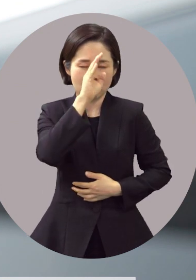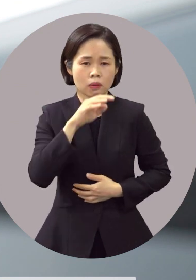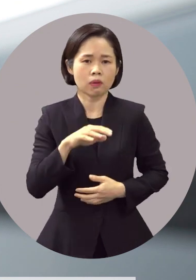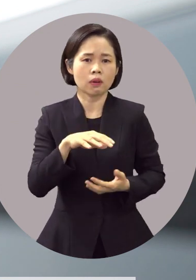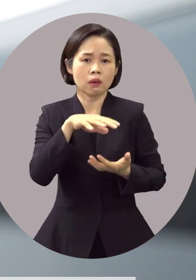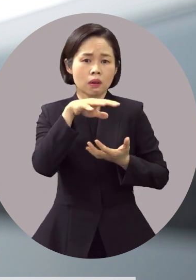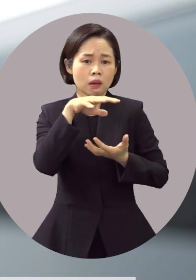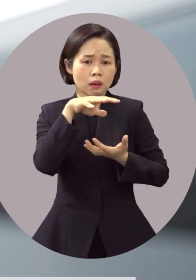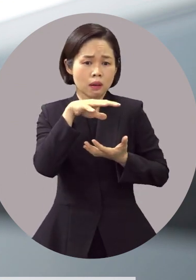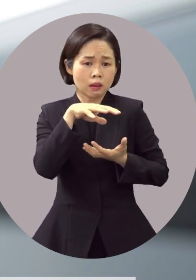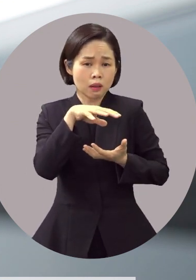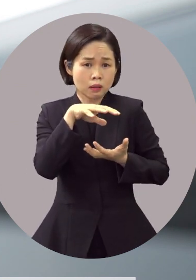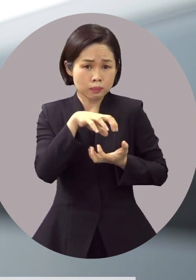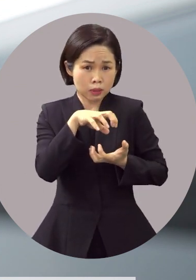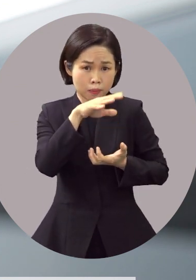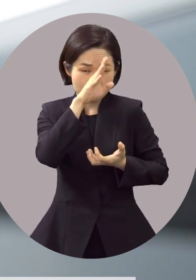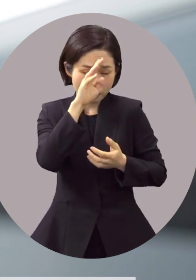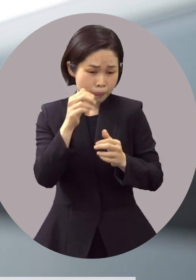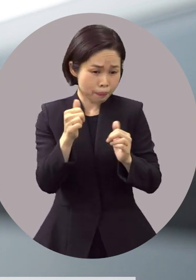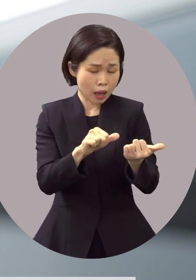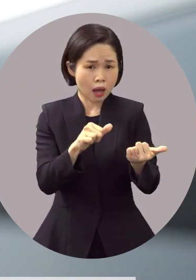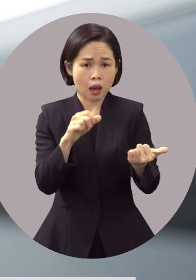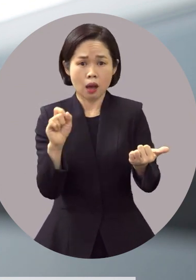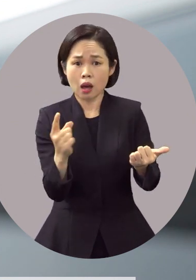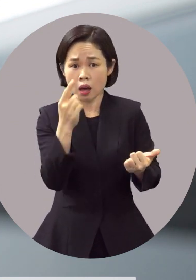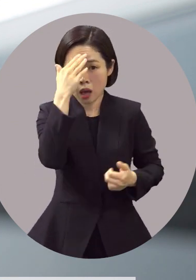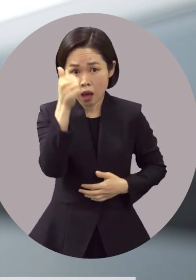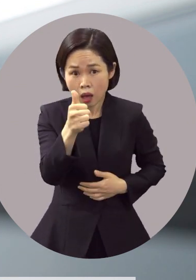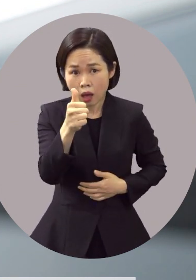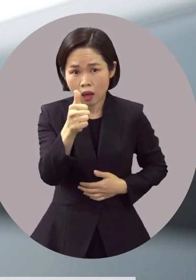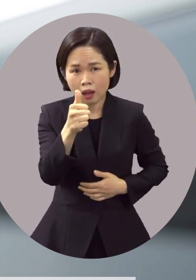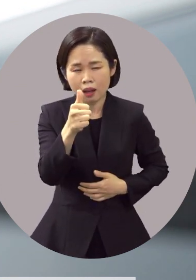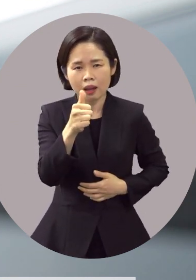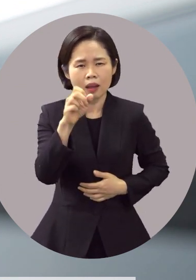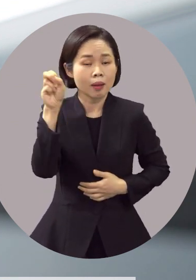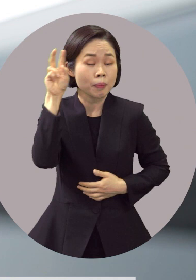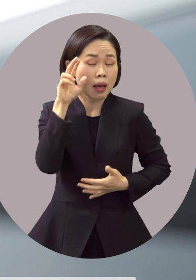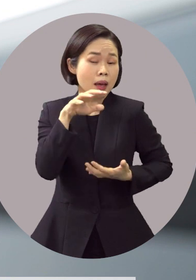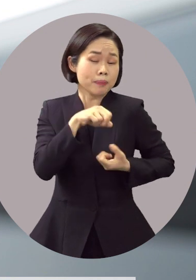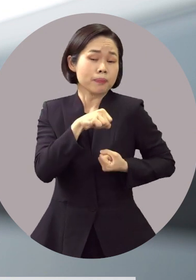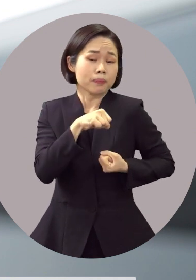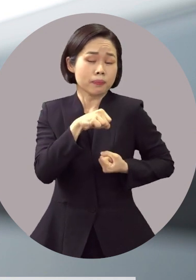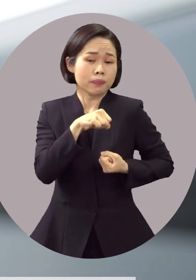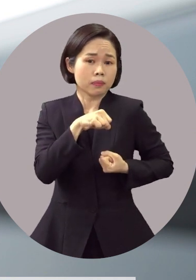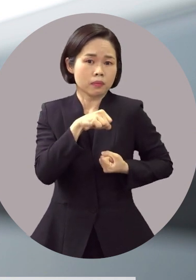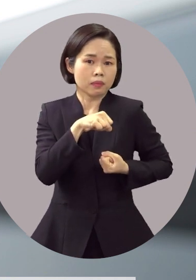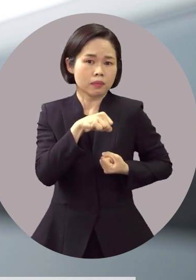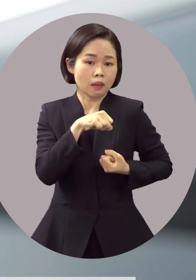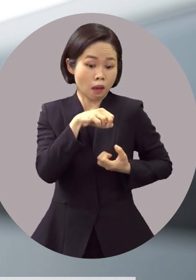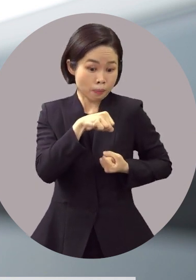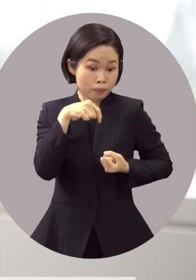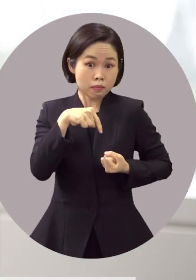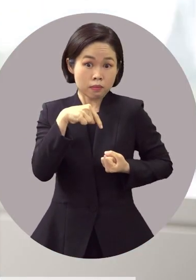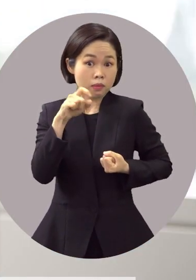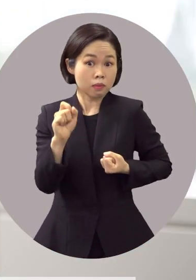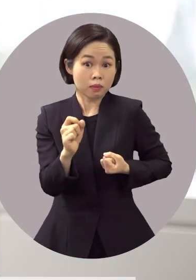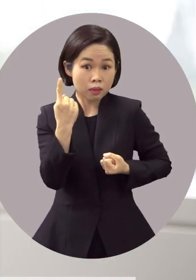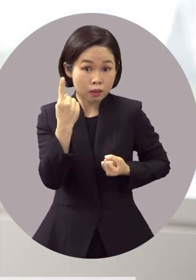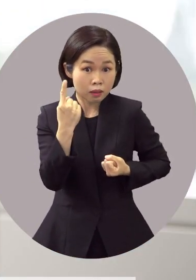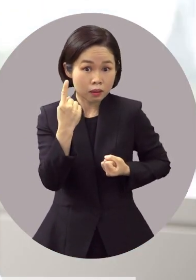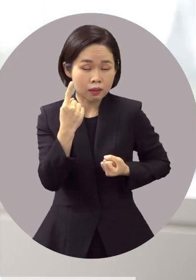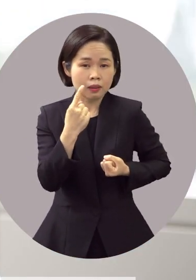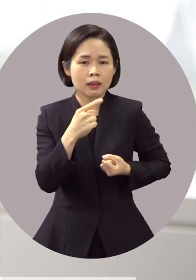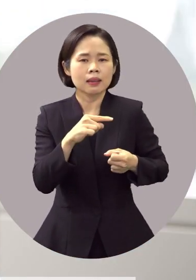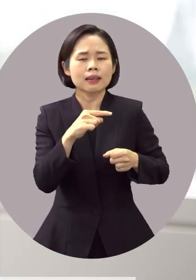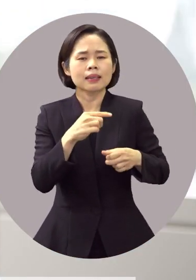가장 높게 보고되고 있으며 심장질환 사망의 주요 원인으로 급성 심장정지가 있습니다.